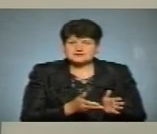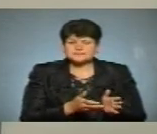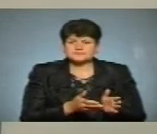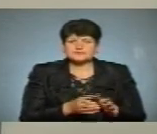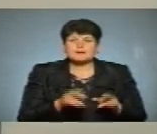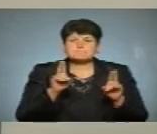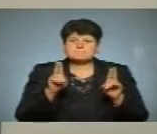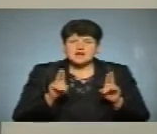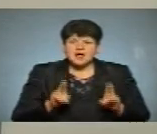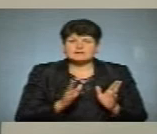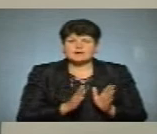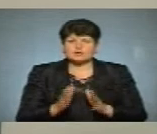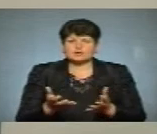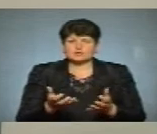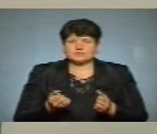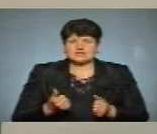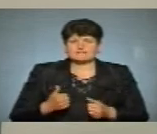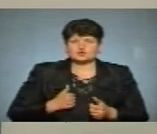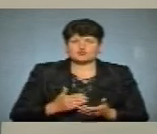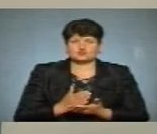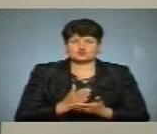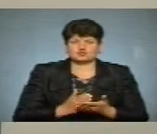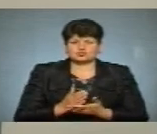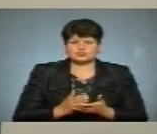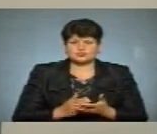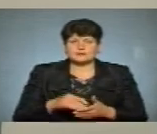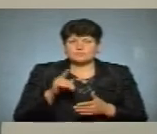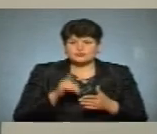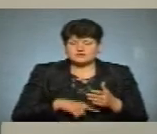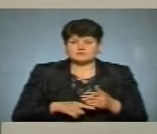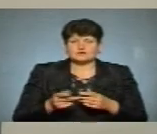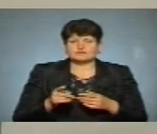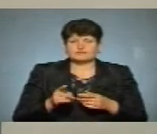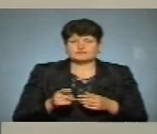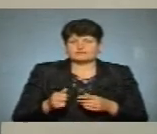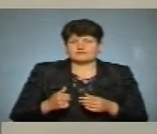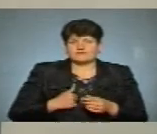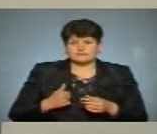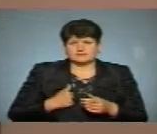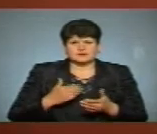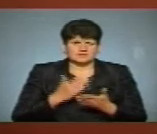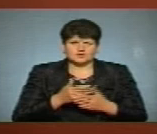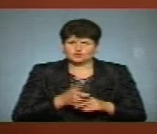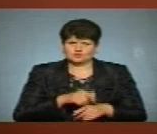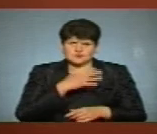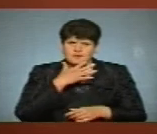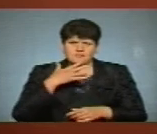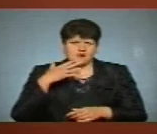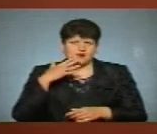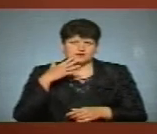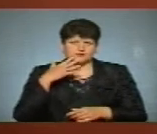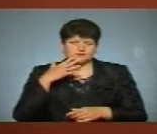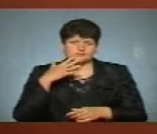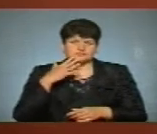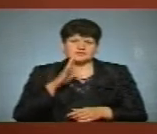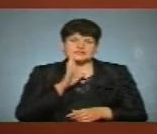роз'яснять правила і порядок прийому на військову службу. І повірте, в Збройних силах служить дуже багато